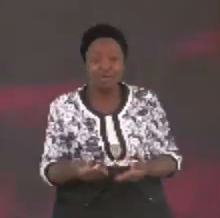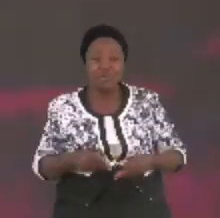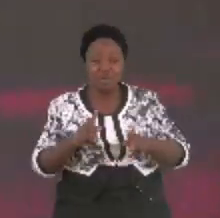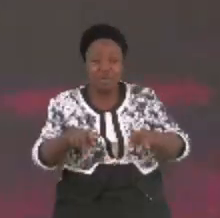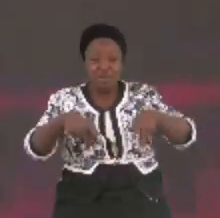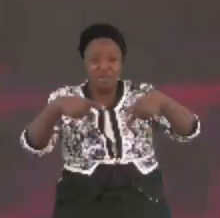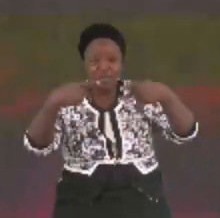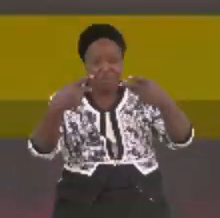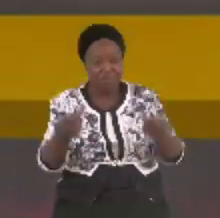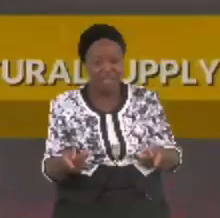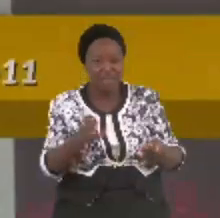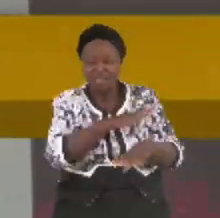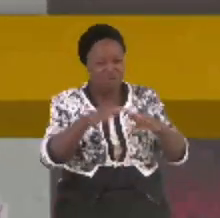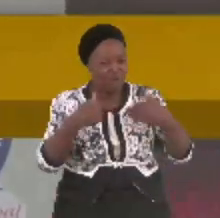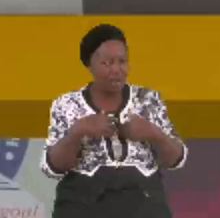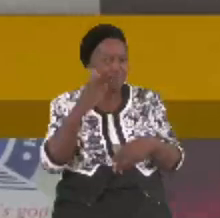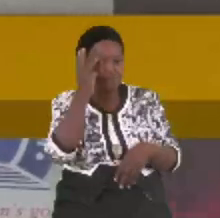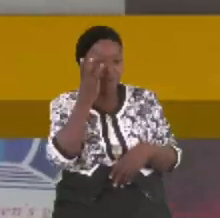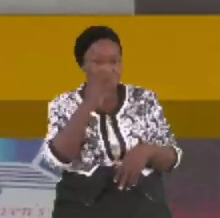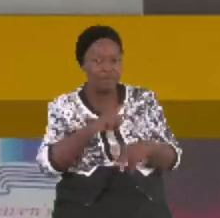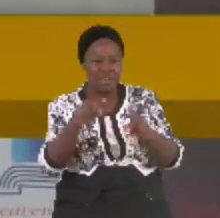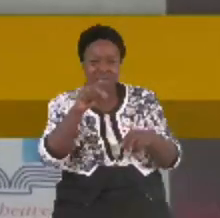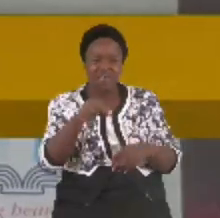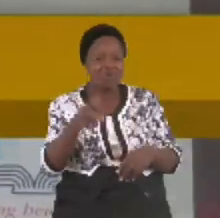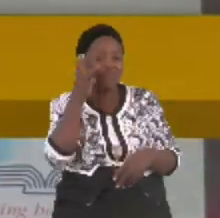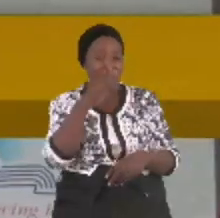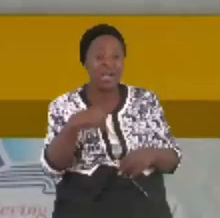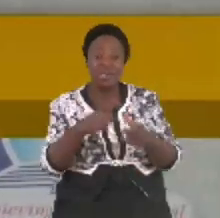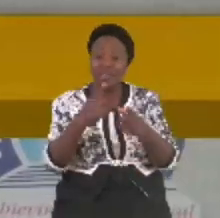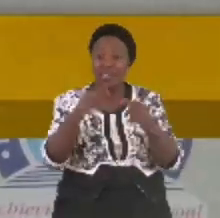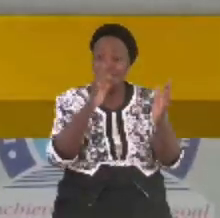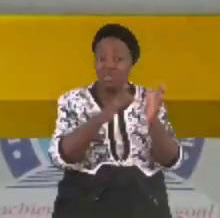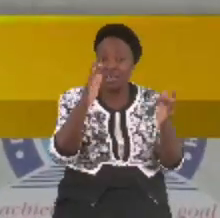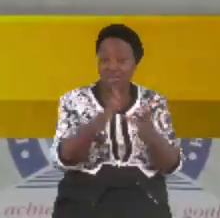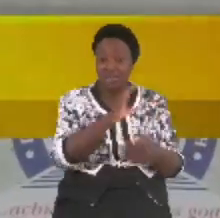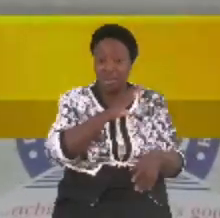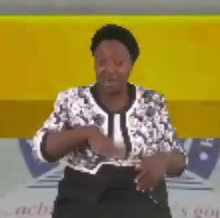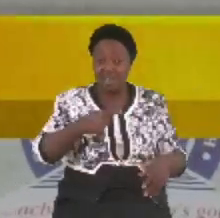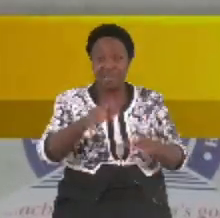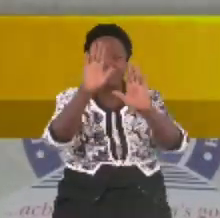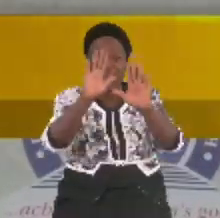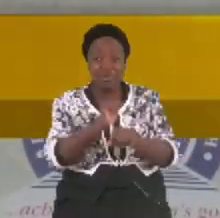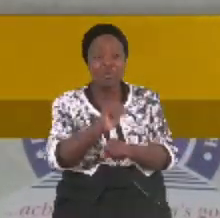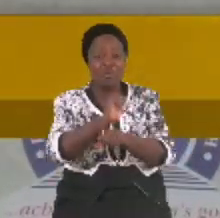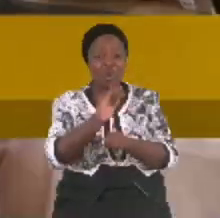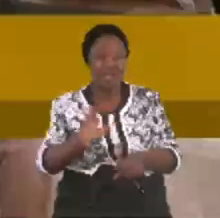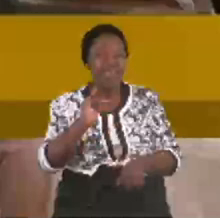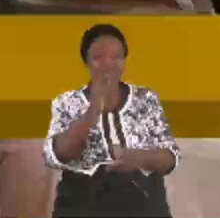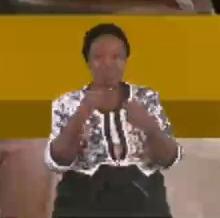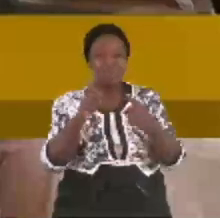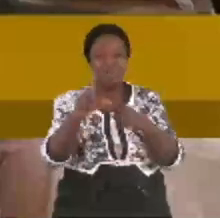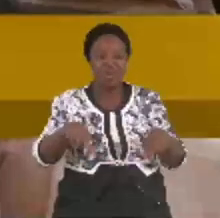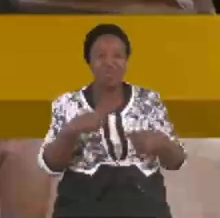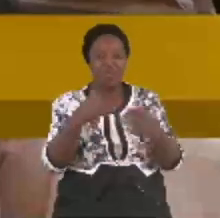Ils n'ont pas du vin. Ils avaient besoin du vin. Maintenant, Jésus-Christ, celui qui fait des miracles, il viendra dans ta vie